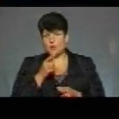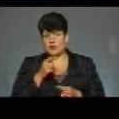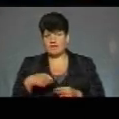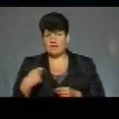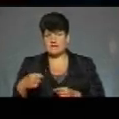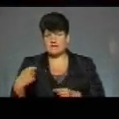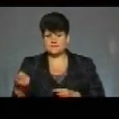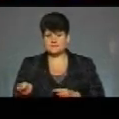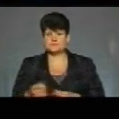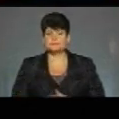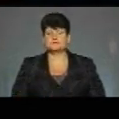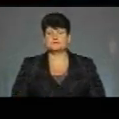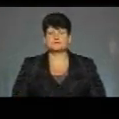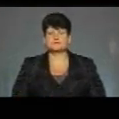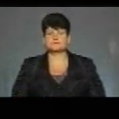олівець.